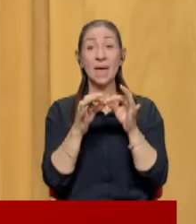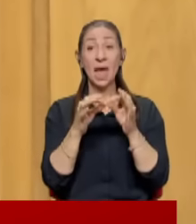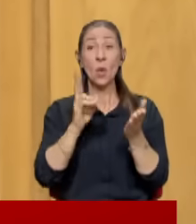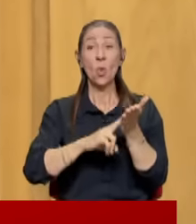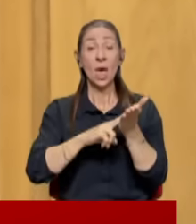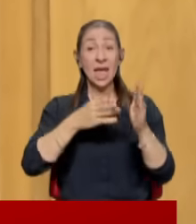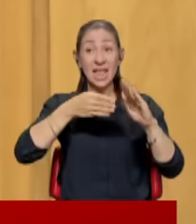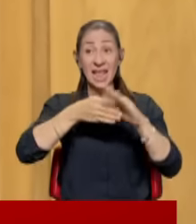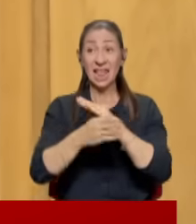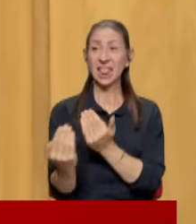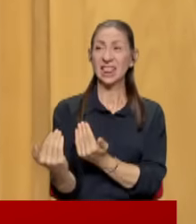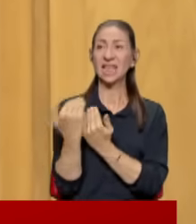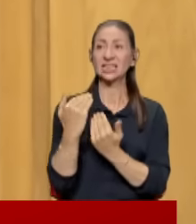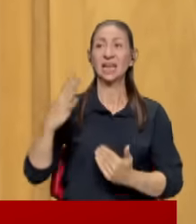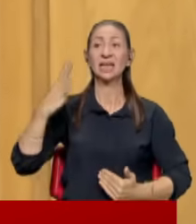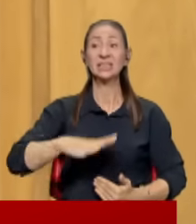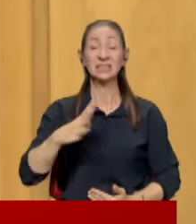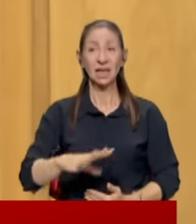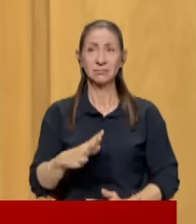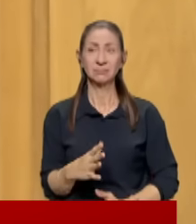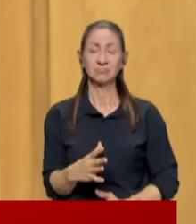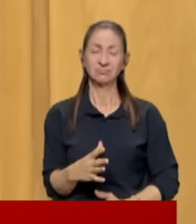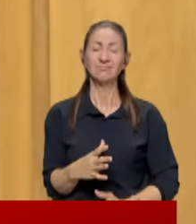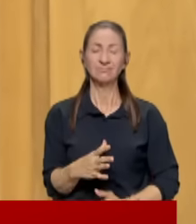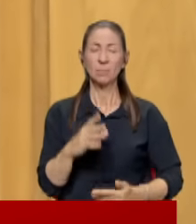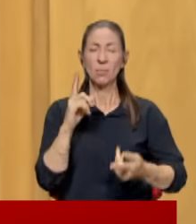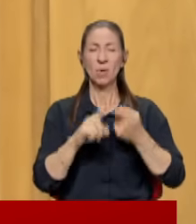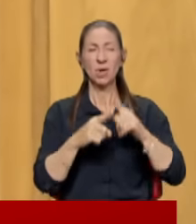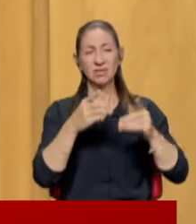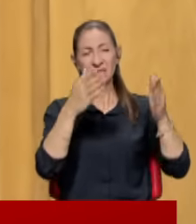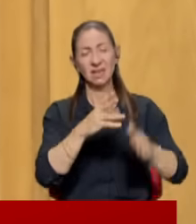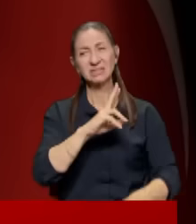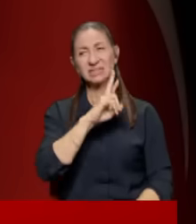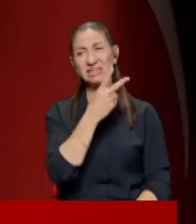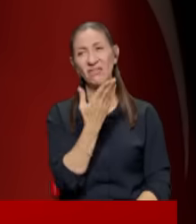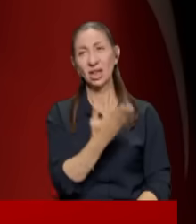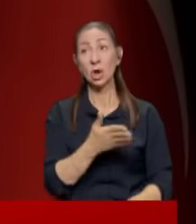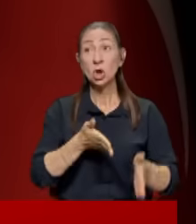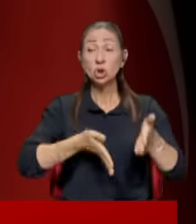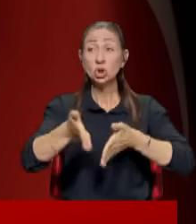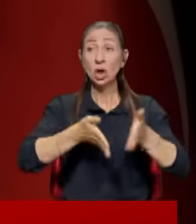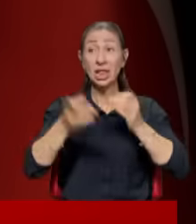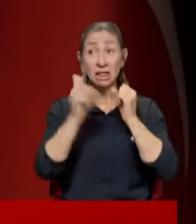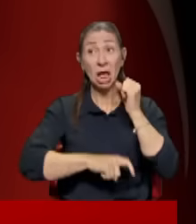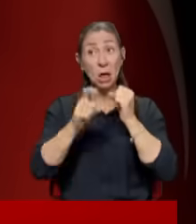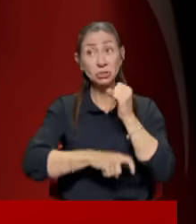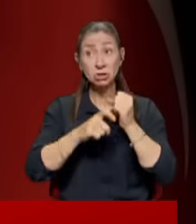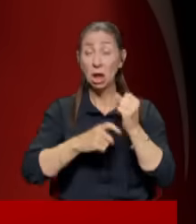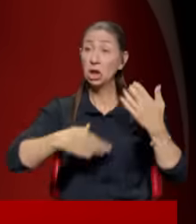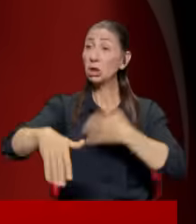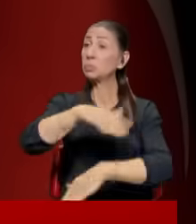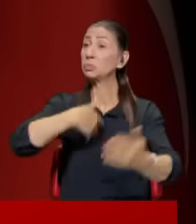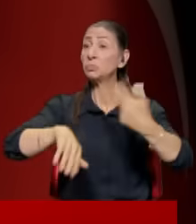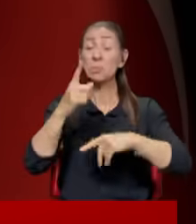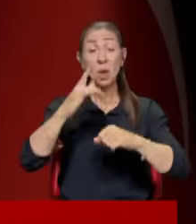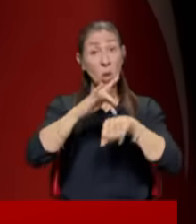Birliği üyeliğimize destek vermesini isteyen diplomasi zavallıları. Sokaklarında teröristlerin cirit attığı